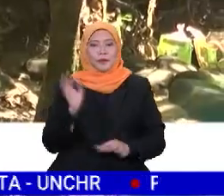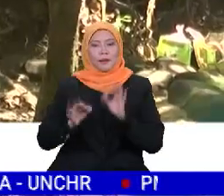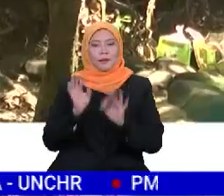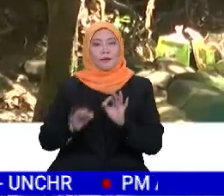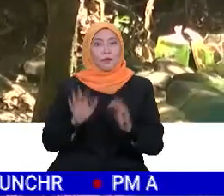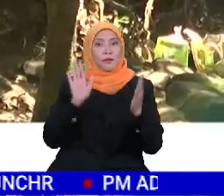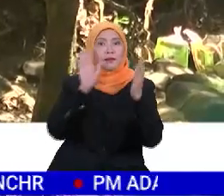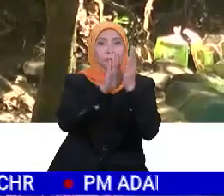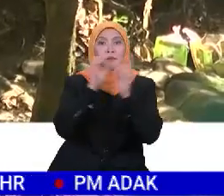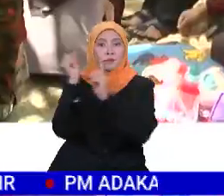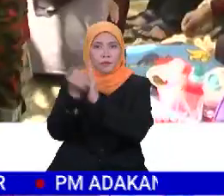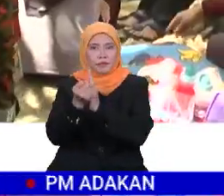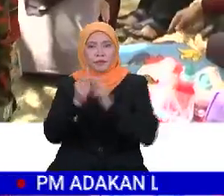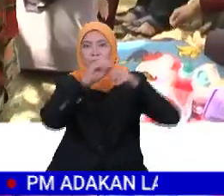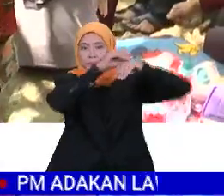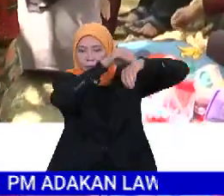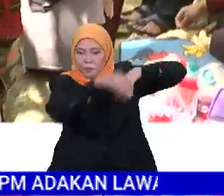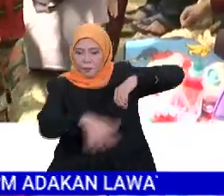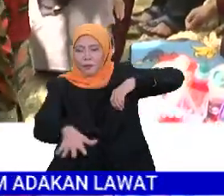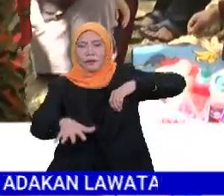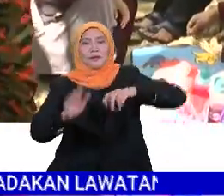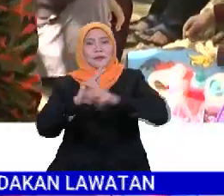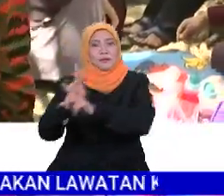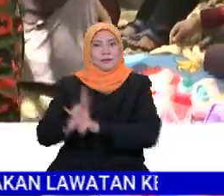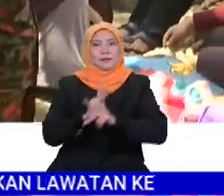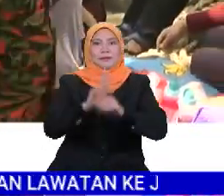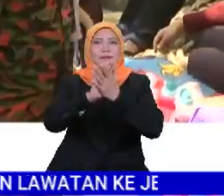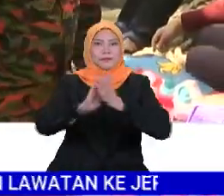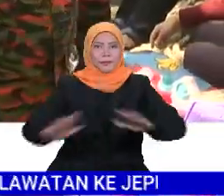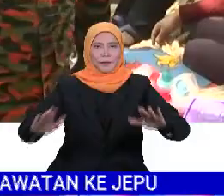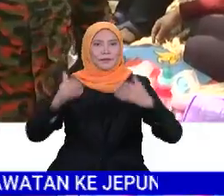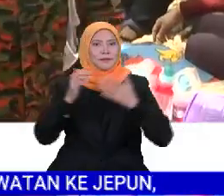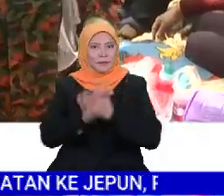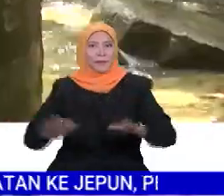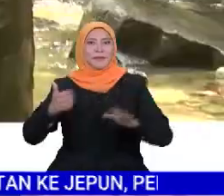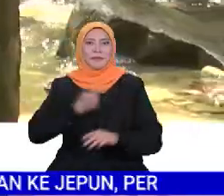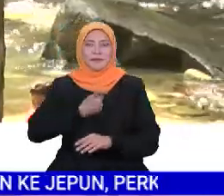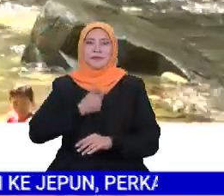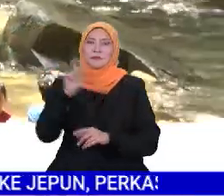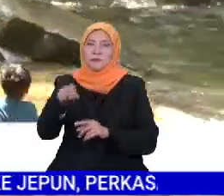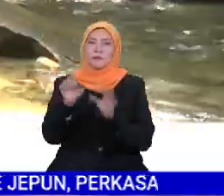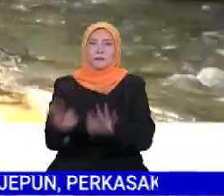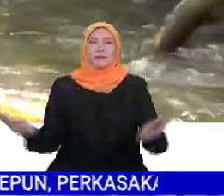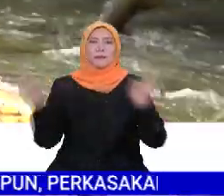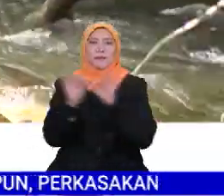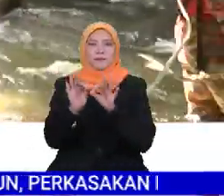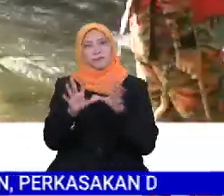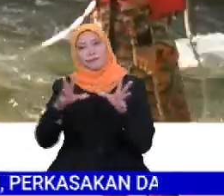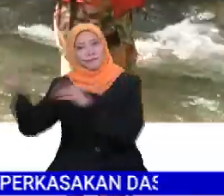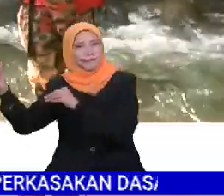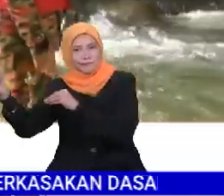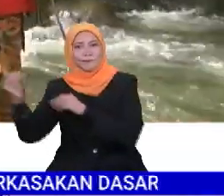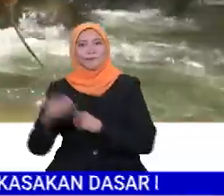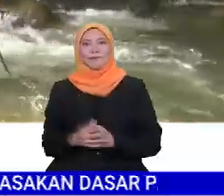Sekiranya berdepan situasi kepala air, aspek keselamatan dan menyelamatkan diri harus menjadi keutamaan.